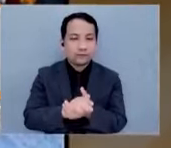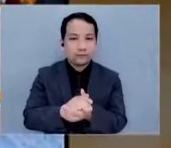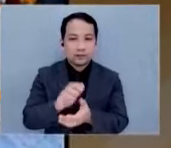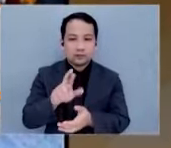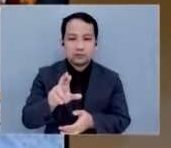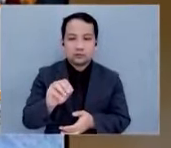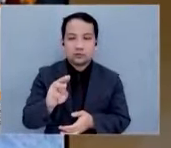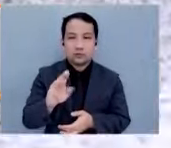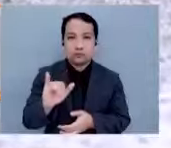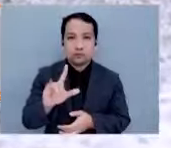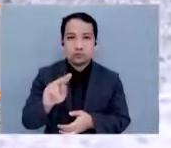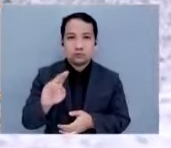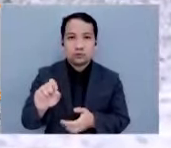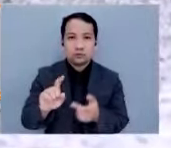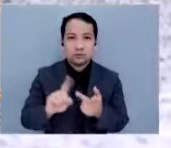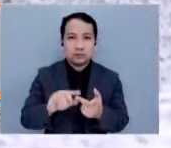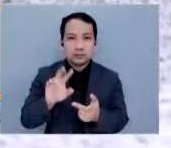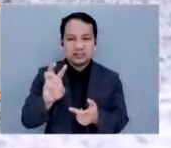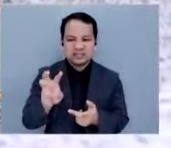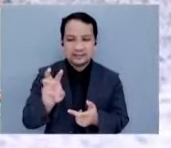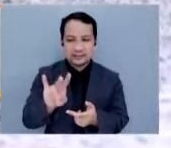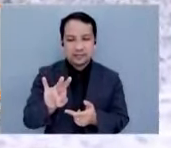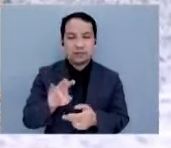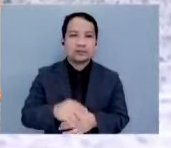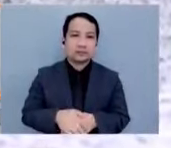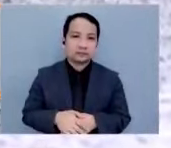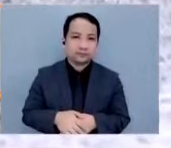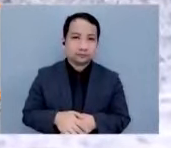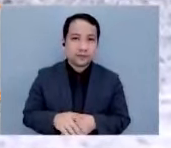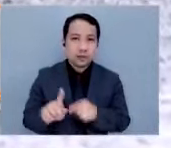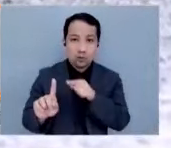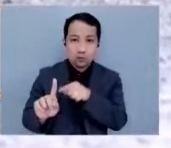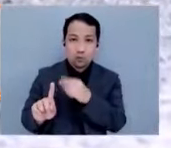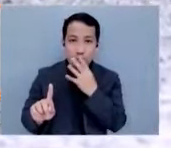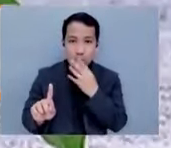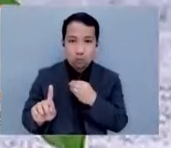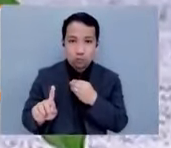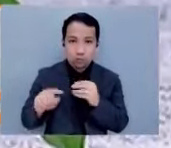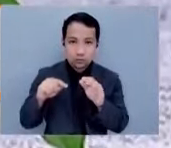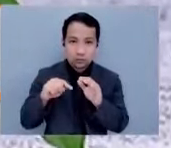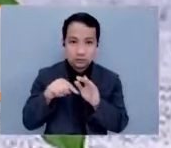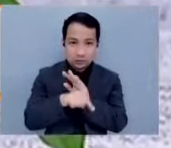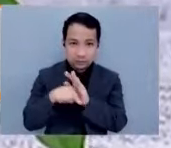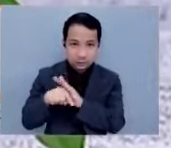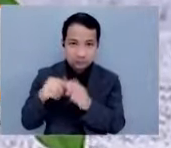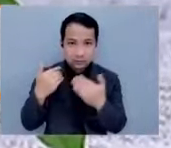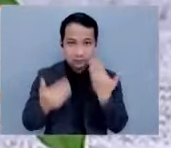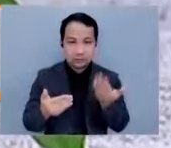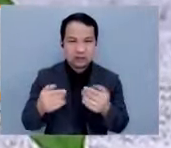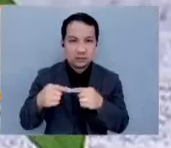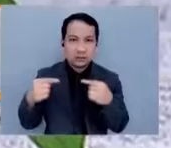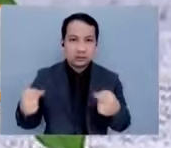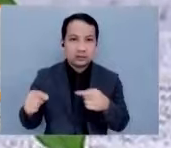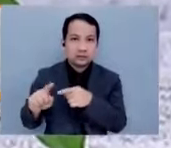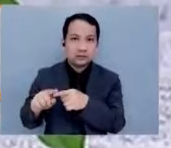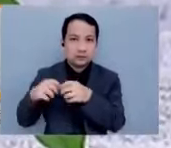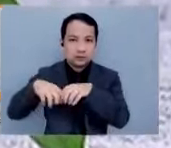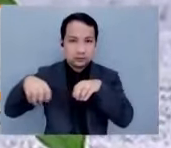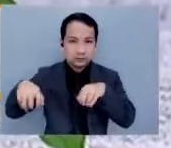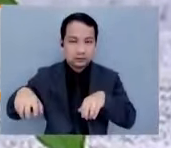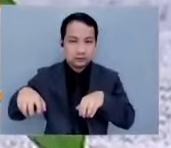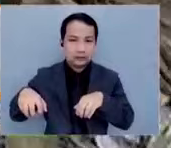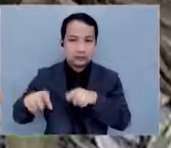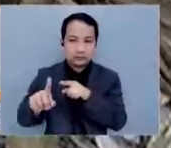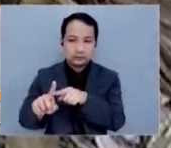Lumoha, 67 anyos. Ang itinuturing na nasa likod ng pamamaslang ang nakaalitan nilang kapitbahay na si